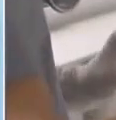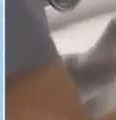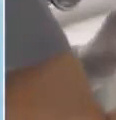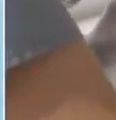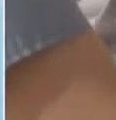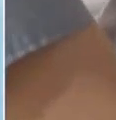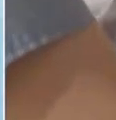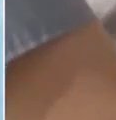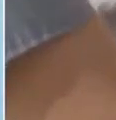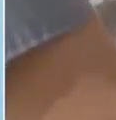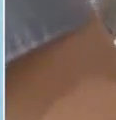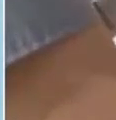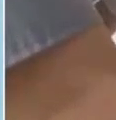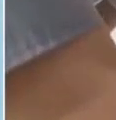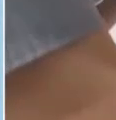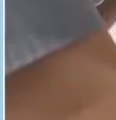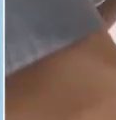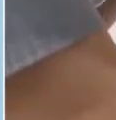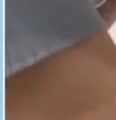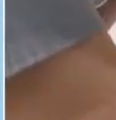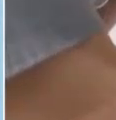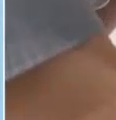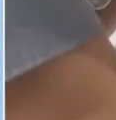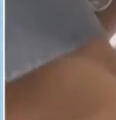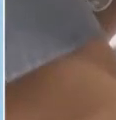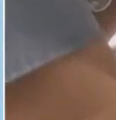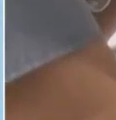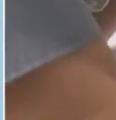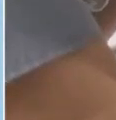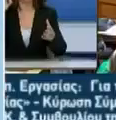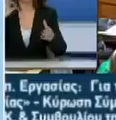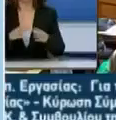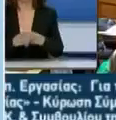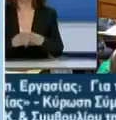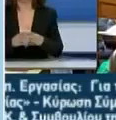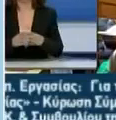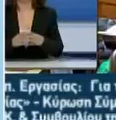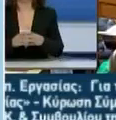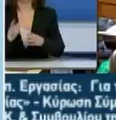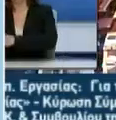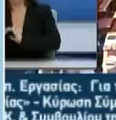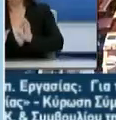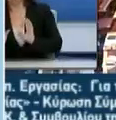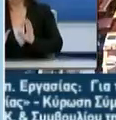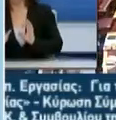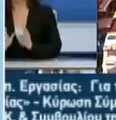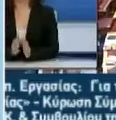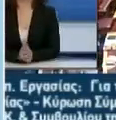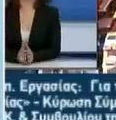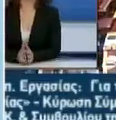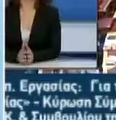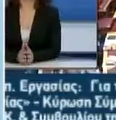ΣΥΡΙΖΑ ο Πολάκης. Η κυβέρνηση έχει την ευθύνη της υγείας. Ναι, η κυρία Καφαντάρη μου έδωσε το